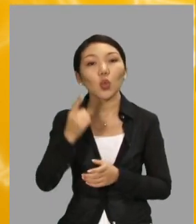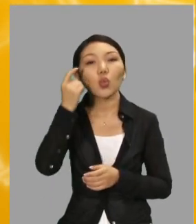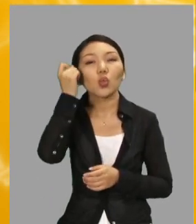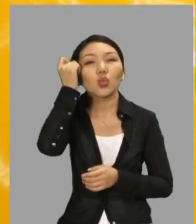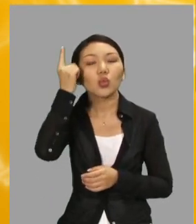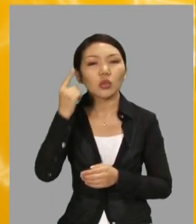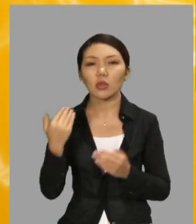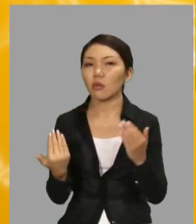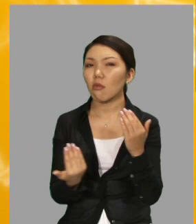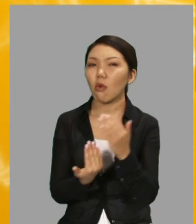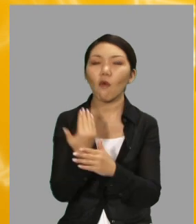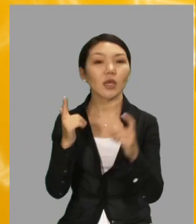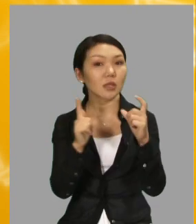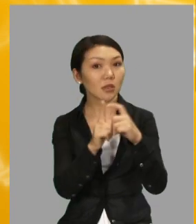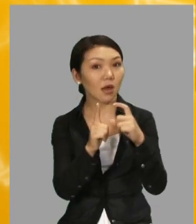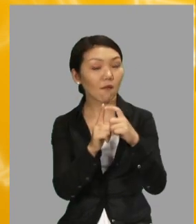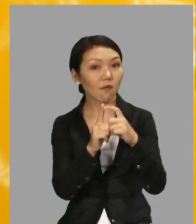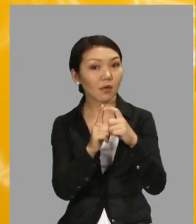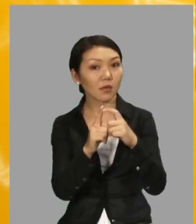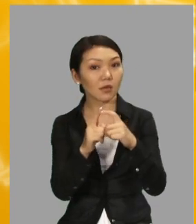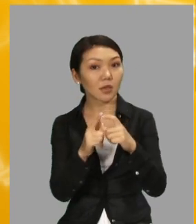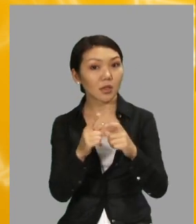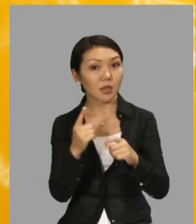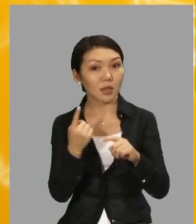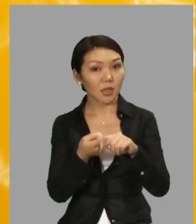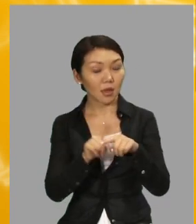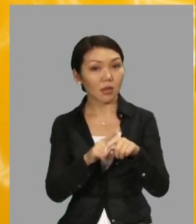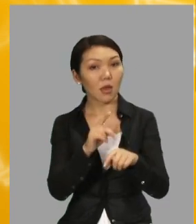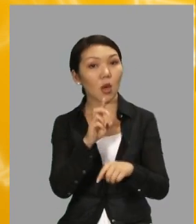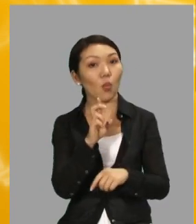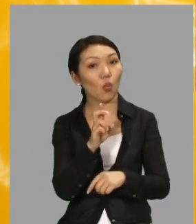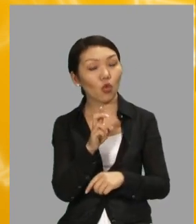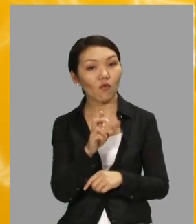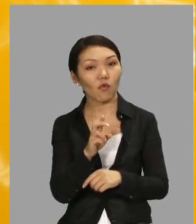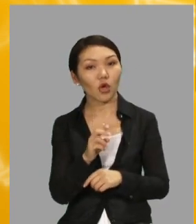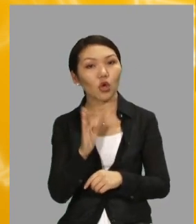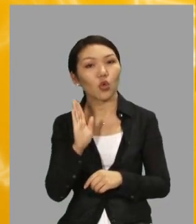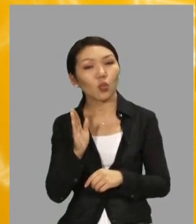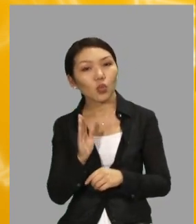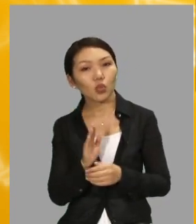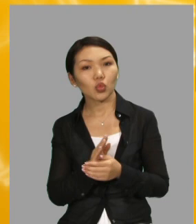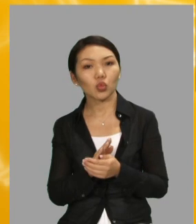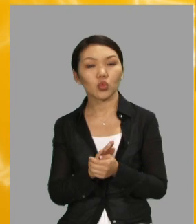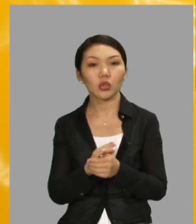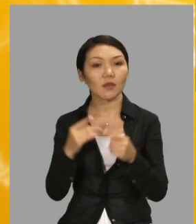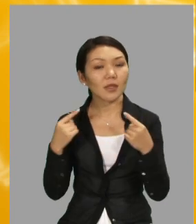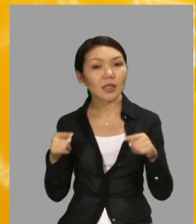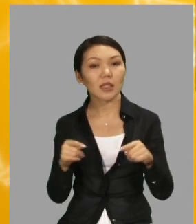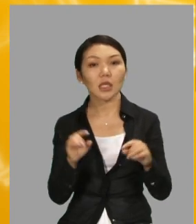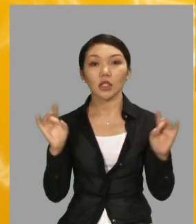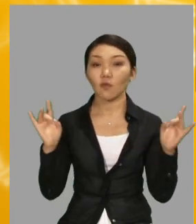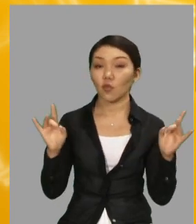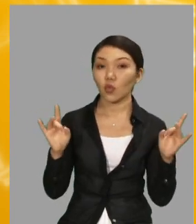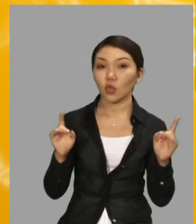Узнаете новые слова с этой буквой. Будете выделять звук и букву «Э» в